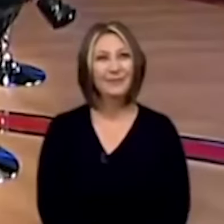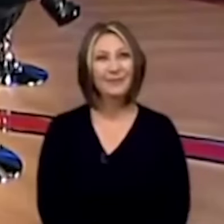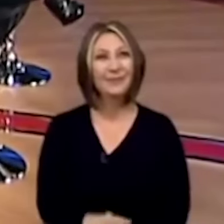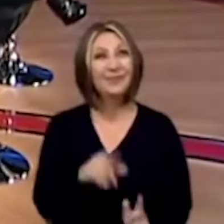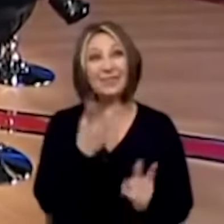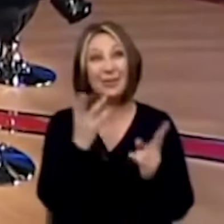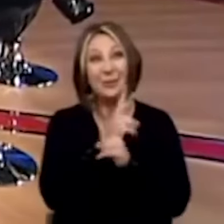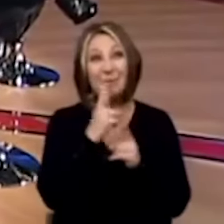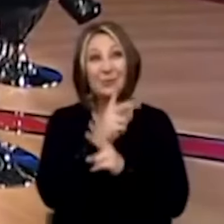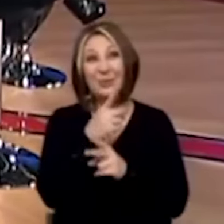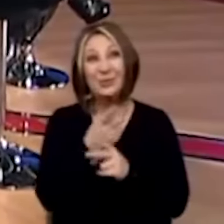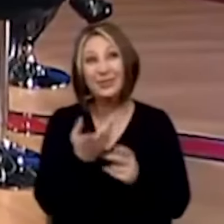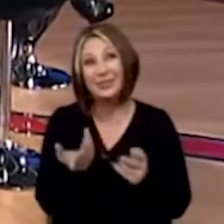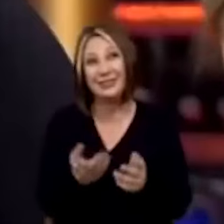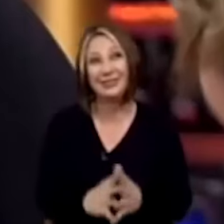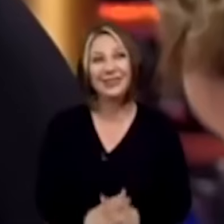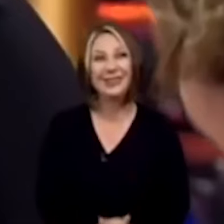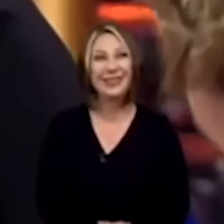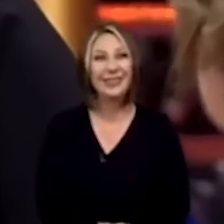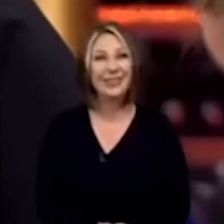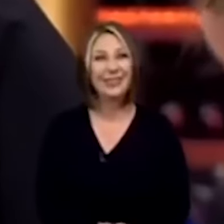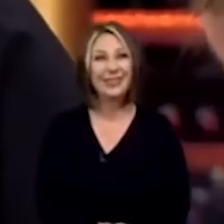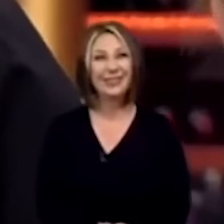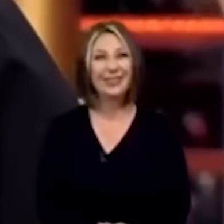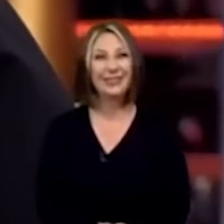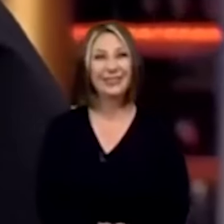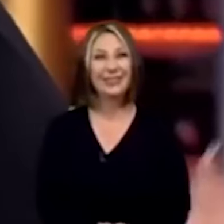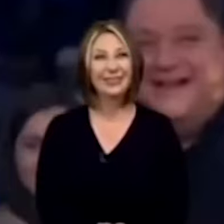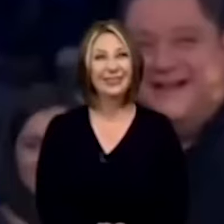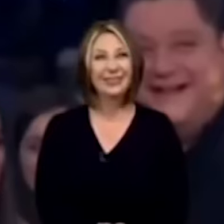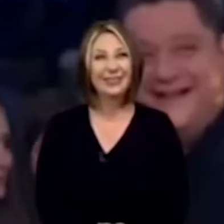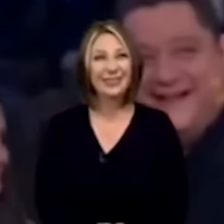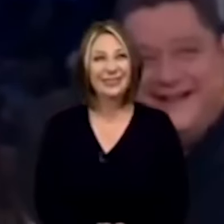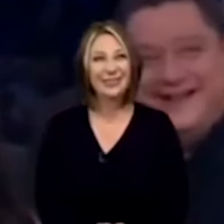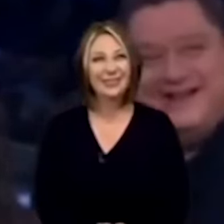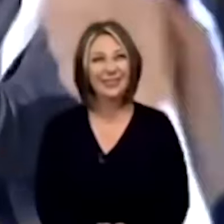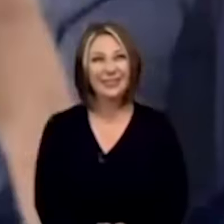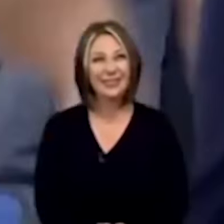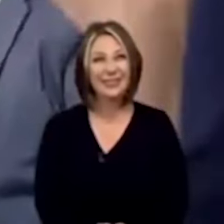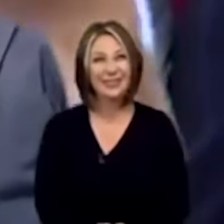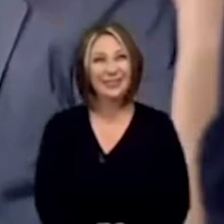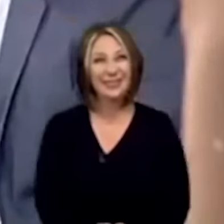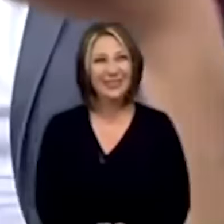Hayır, siz neye gülüyorsunuz? Hayır, ekipte niye ben gömülüyorum, destek olmuyorum?